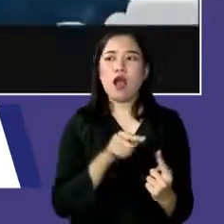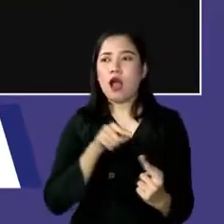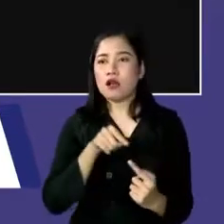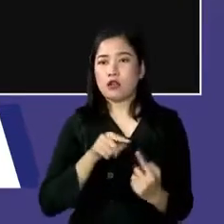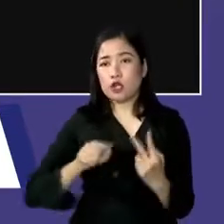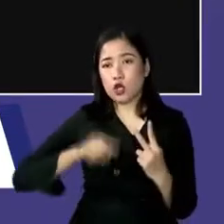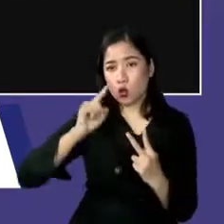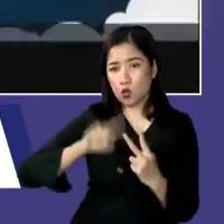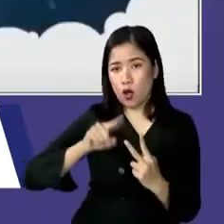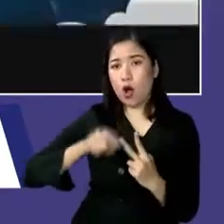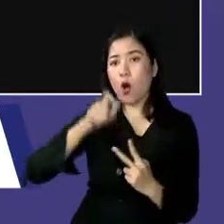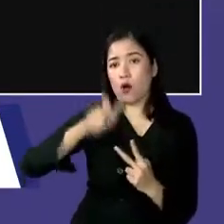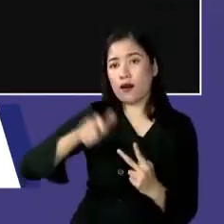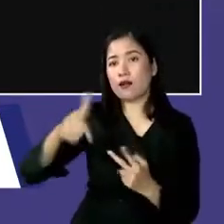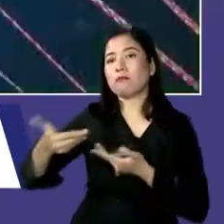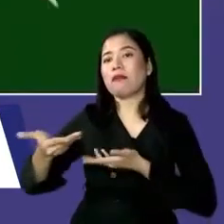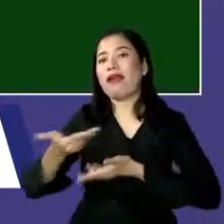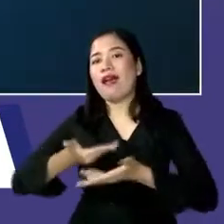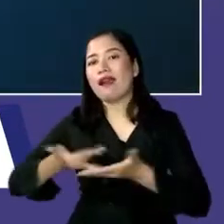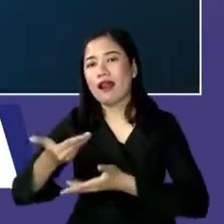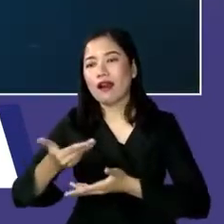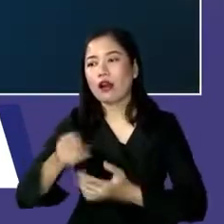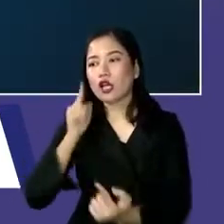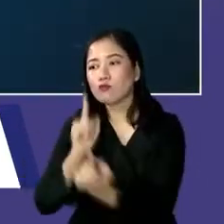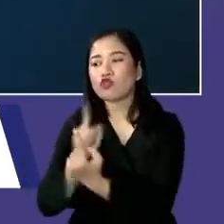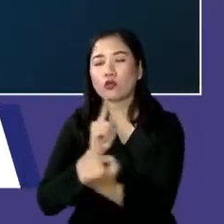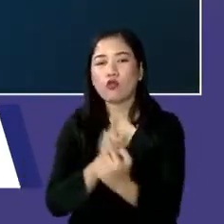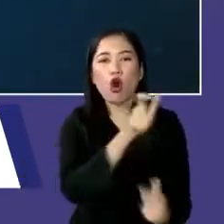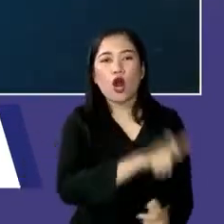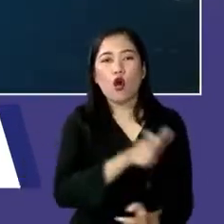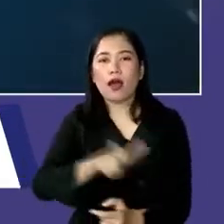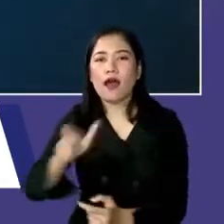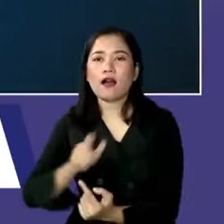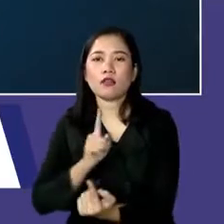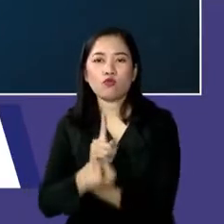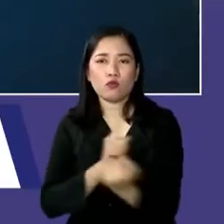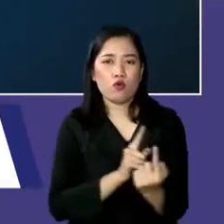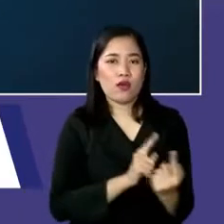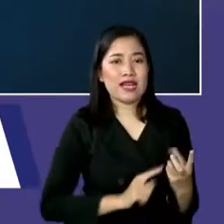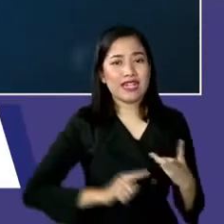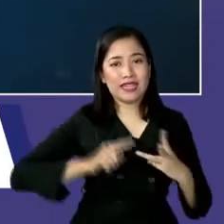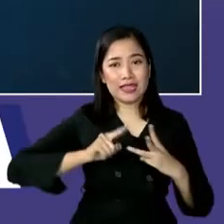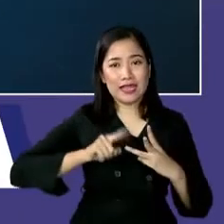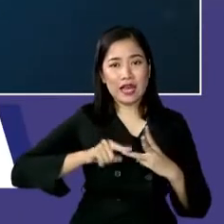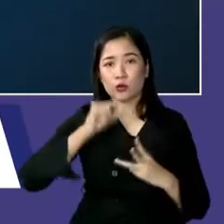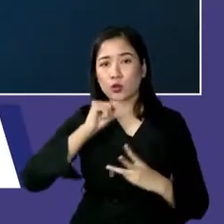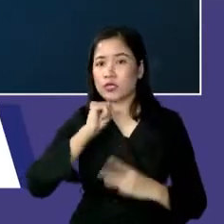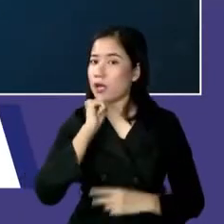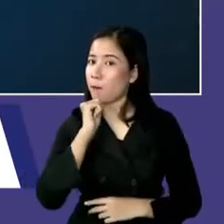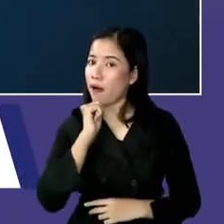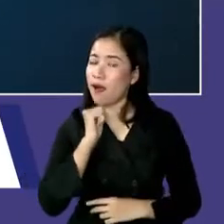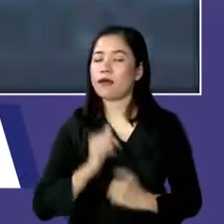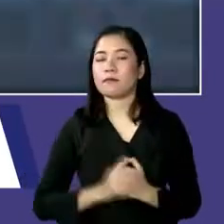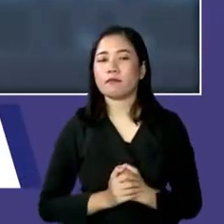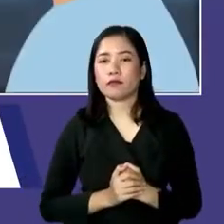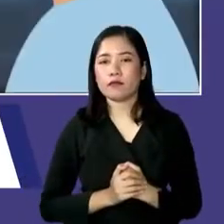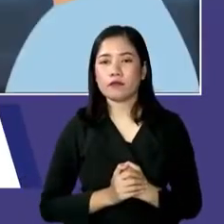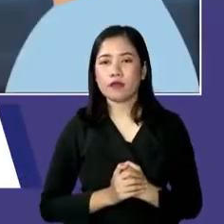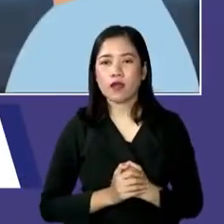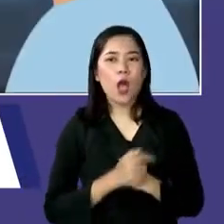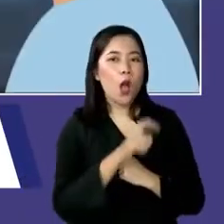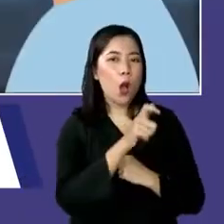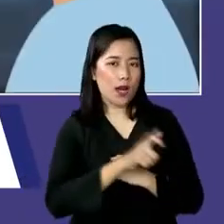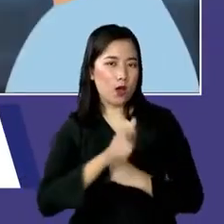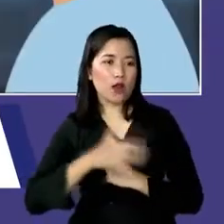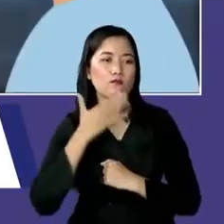kepada masyarakat artinya bertemu orang lebih banyak lalu yang ketiga eh juga dilakukan kepada mereka yang memiliki